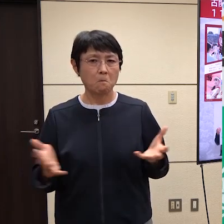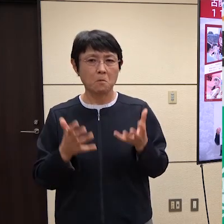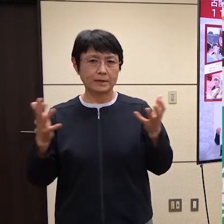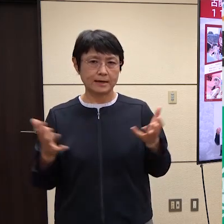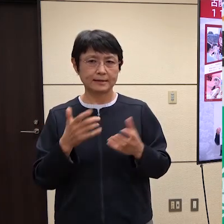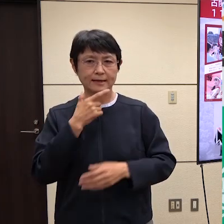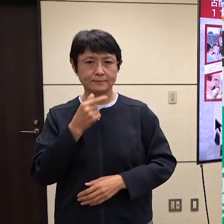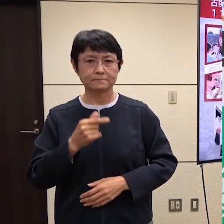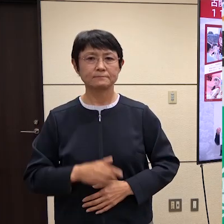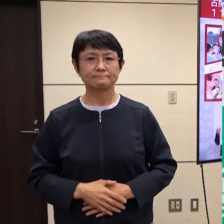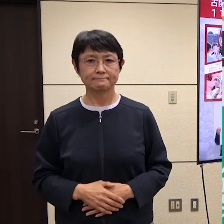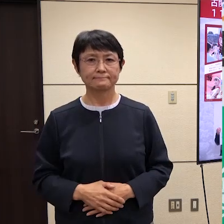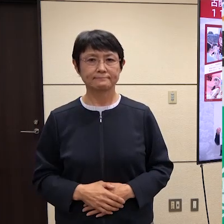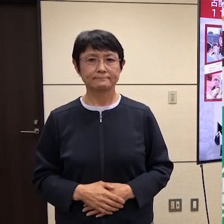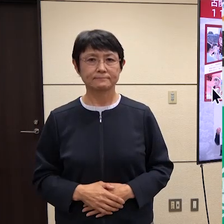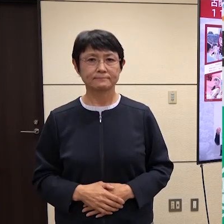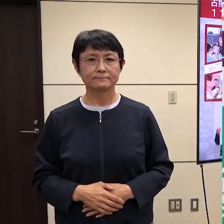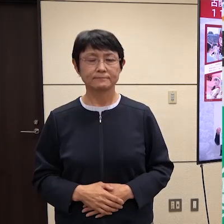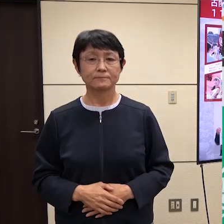こちらに、